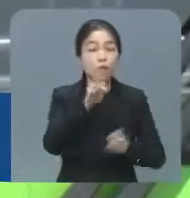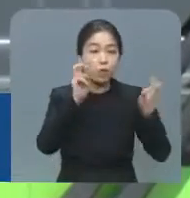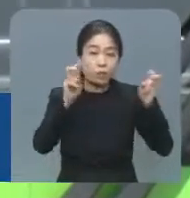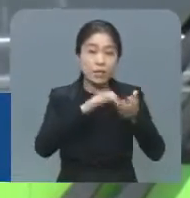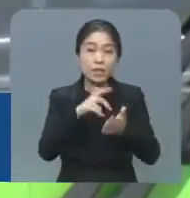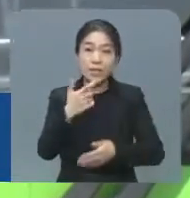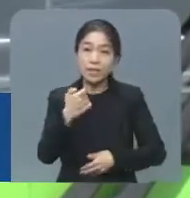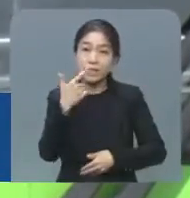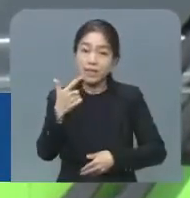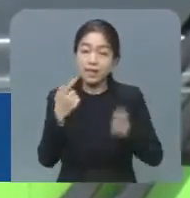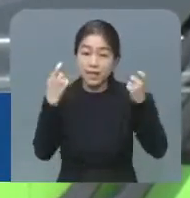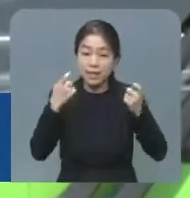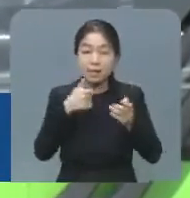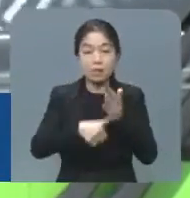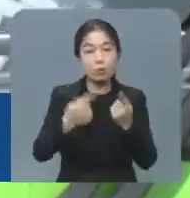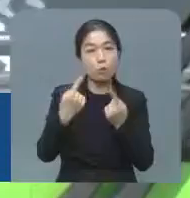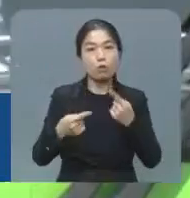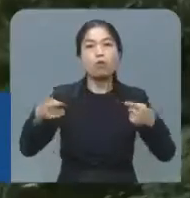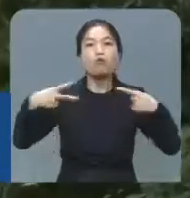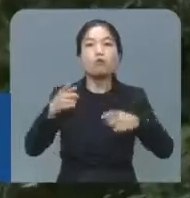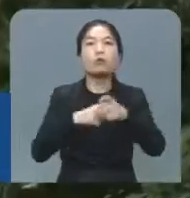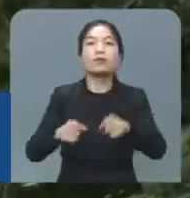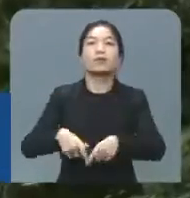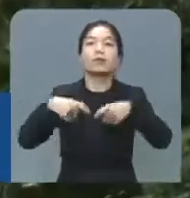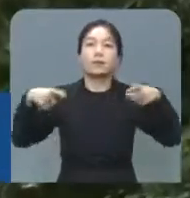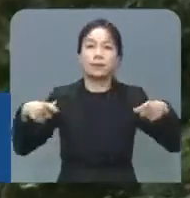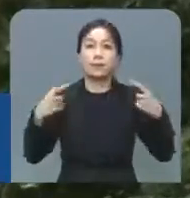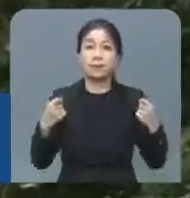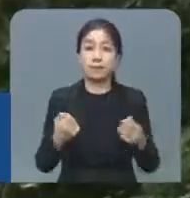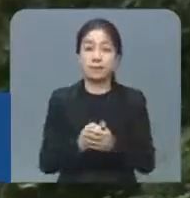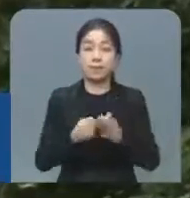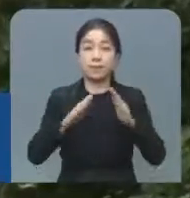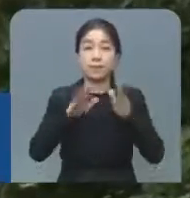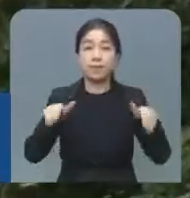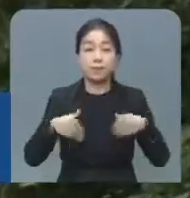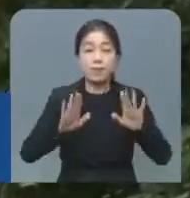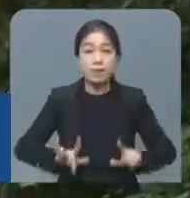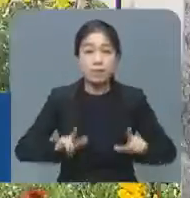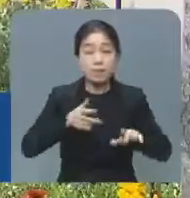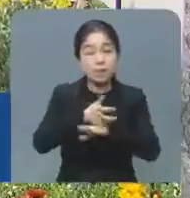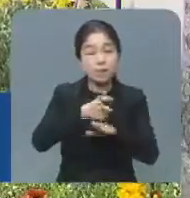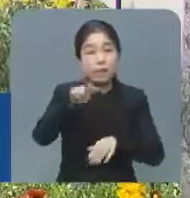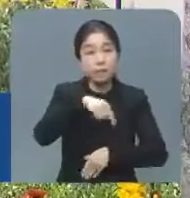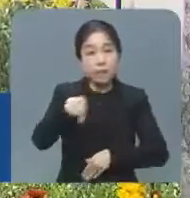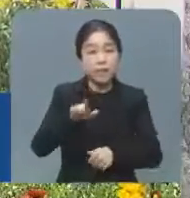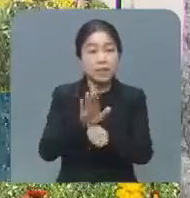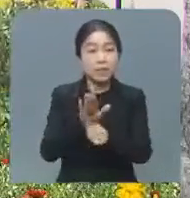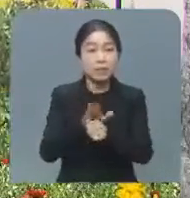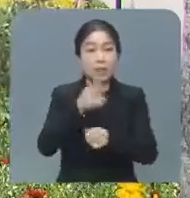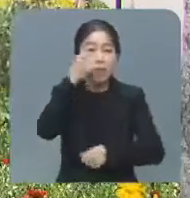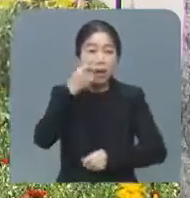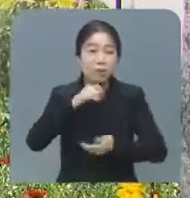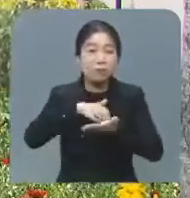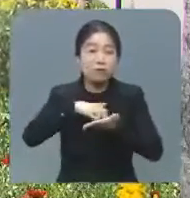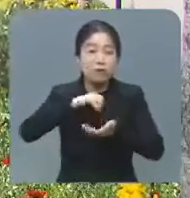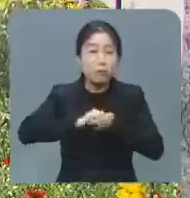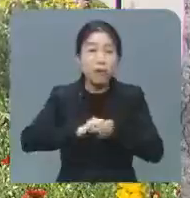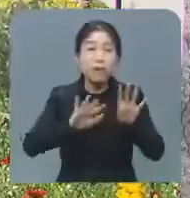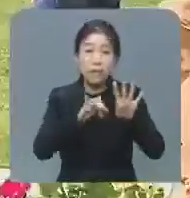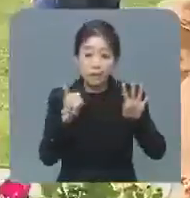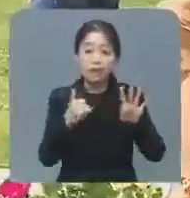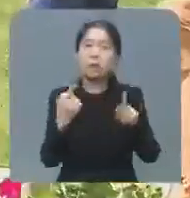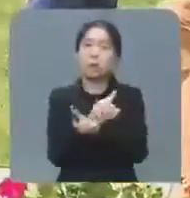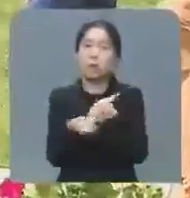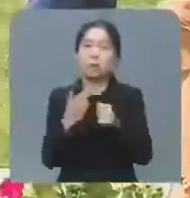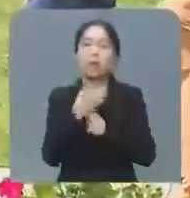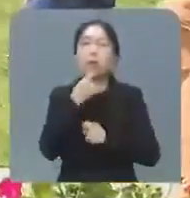66개 여행상품 보다 2배 이상 늘어난 것입니다 전라 람들은 이번에 차량 당 지원하는 최소인원 도 4명으로 완화에